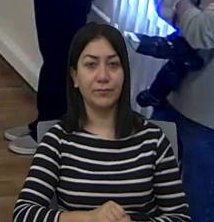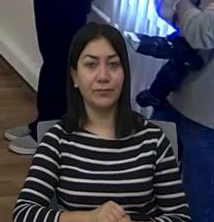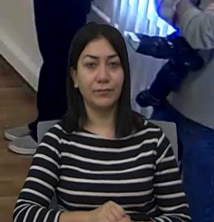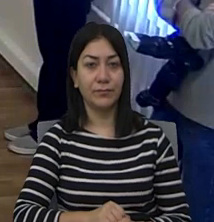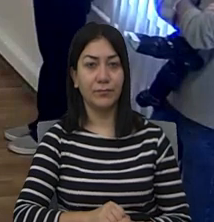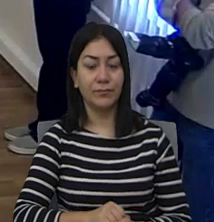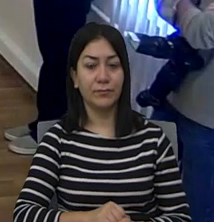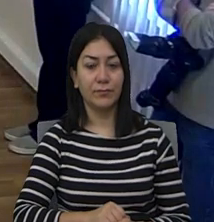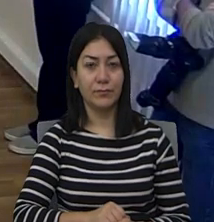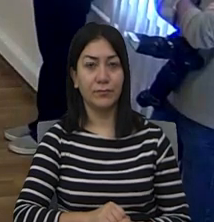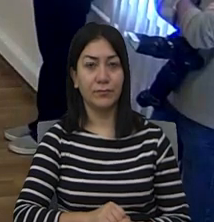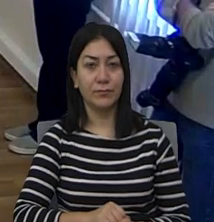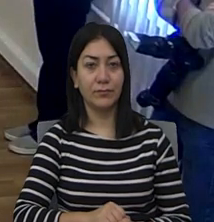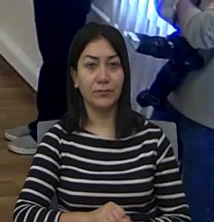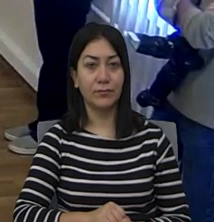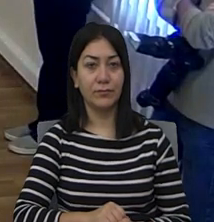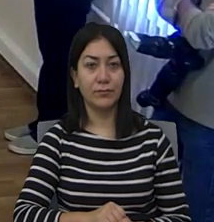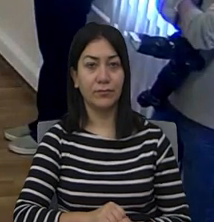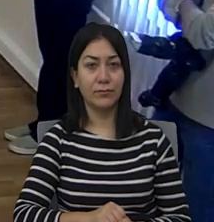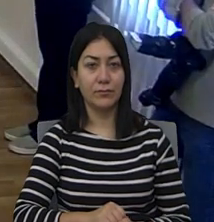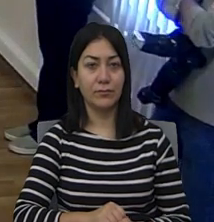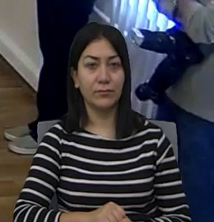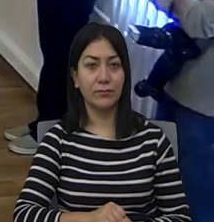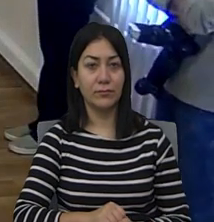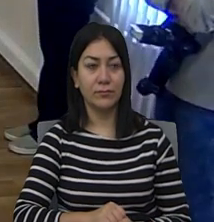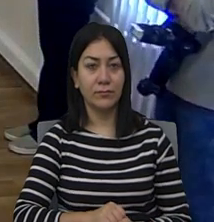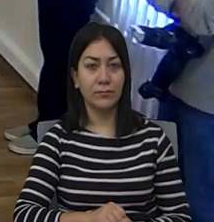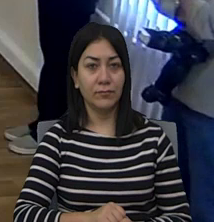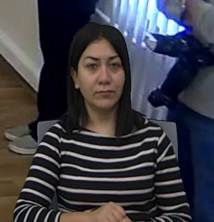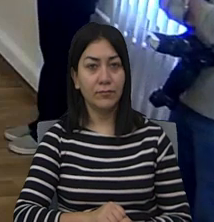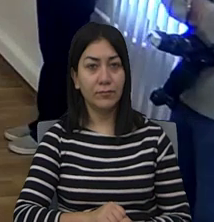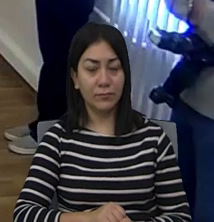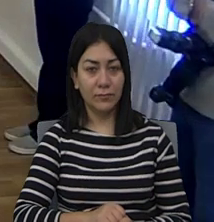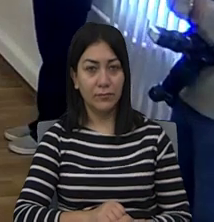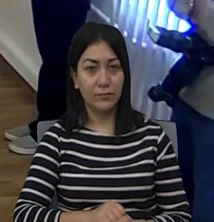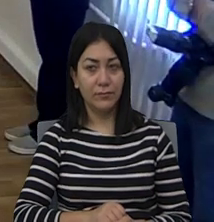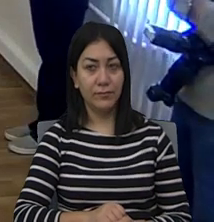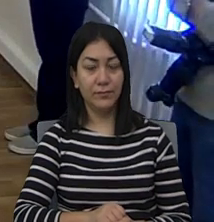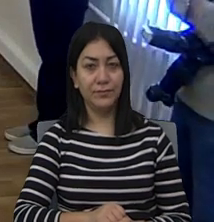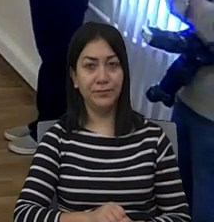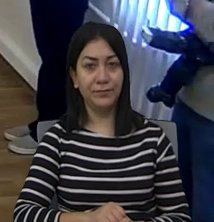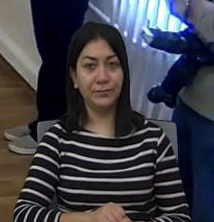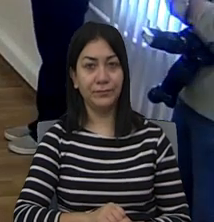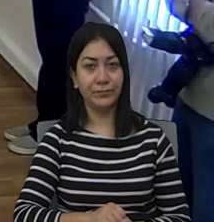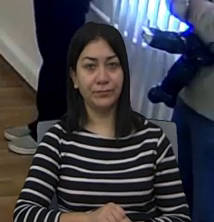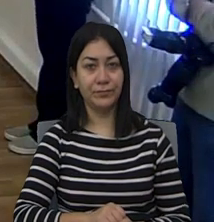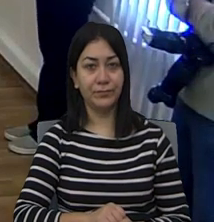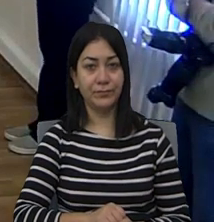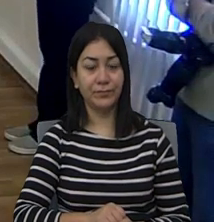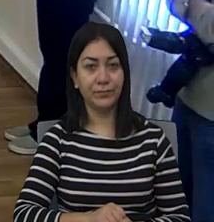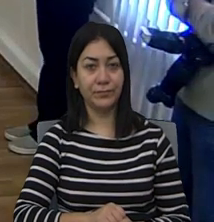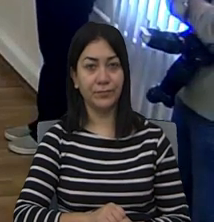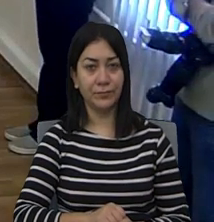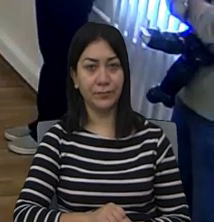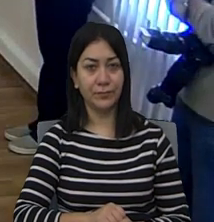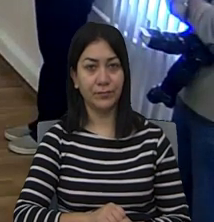ԿԳՄՍ նախարարությանը հետ, եւ մենք մտադիր ենք ընդլայնել ուրեմն նորարարական եւ